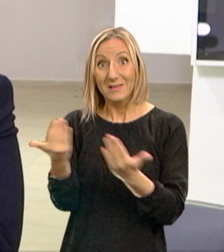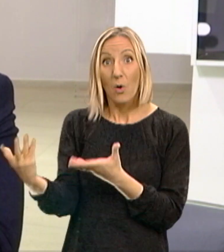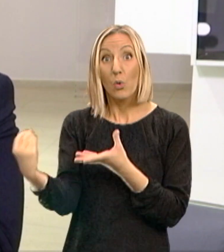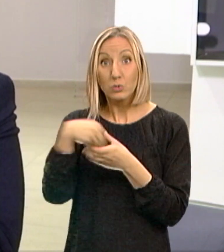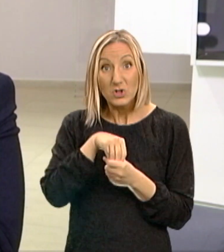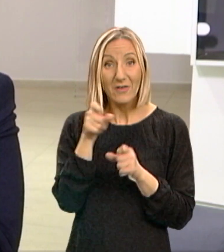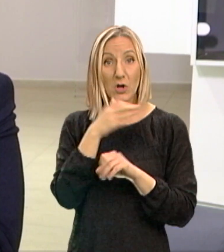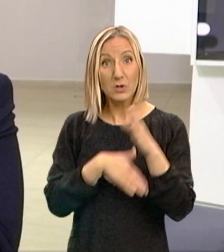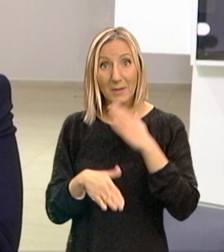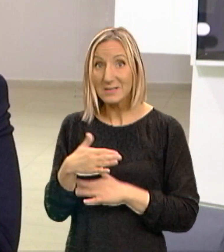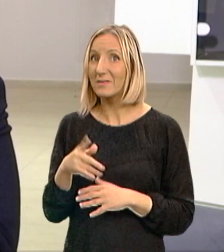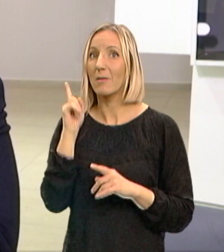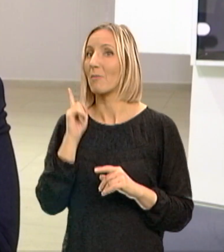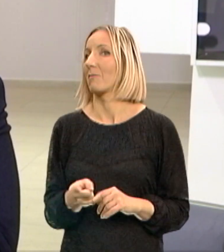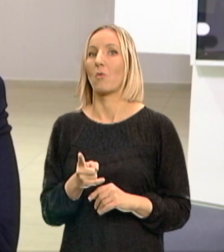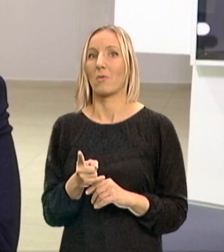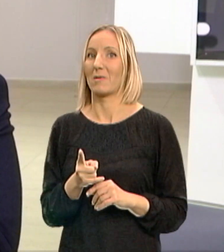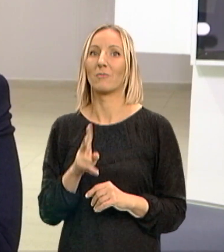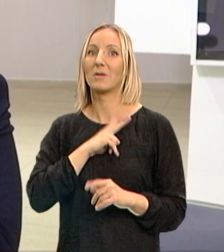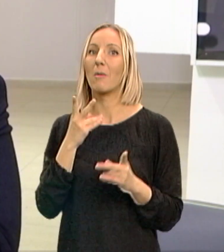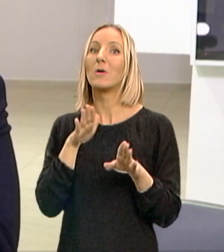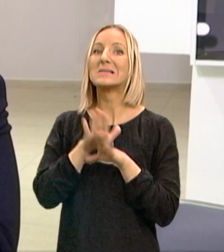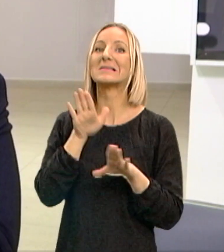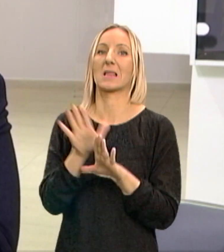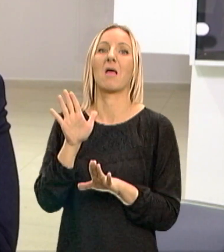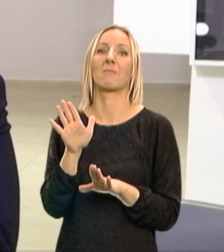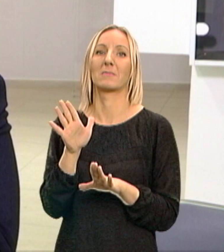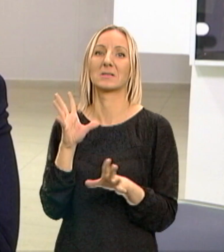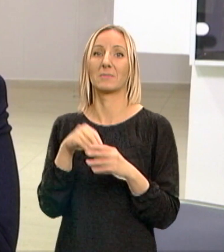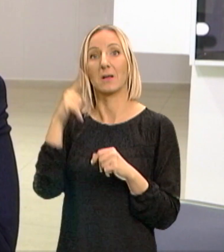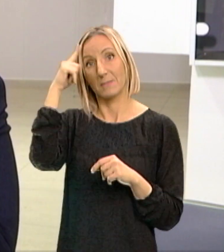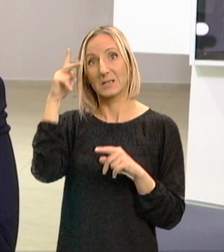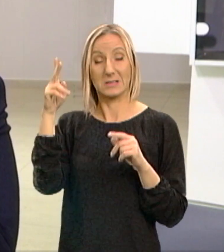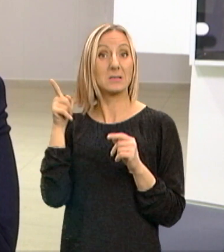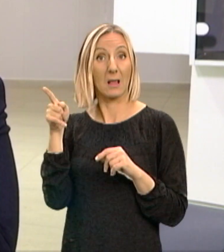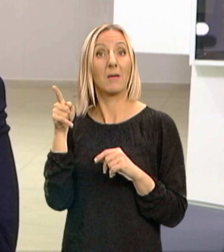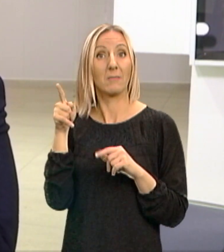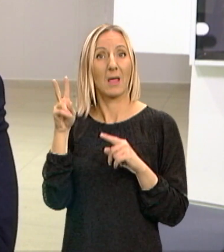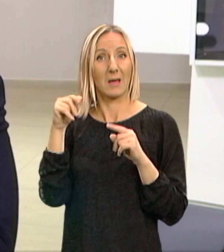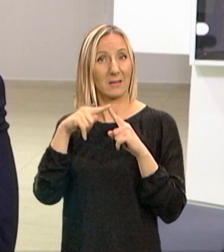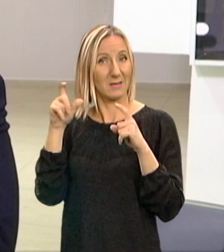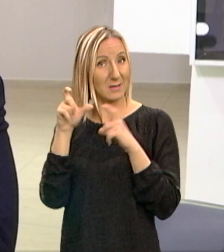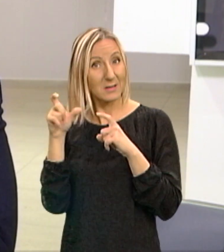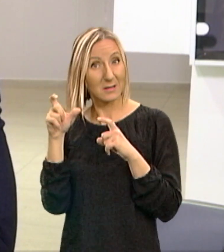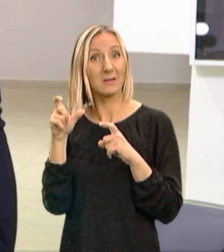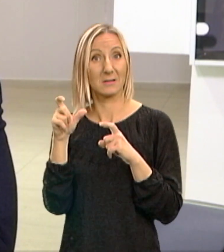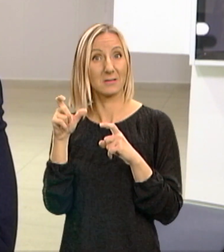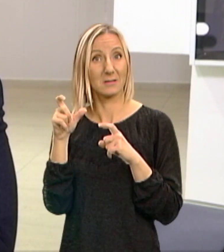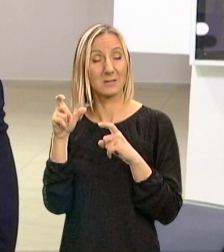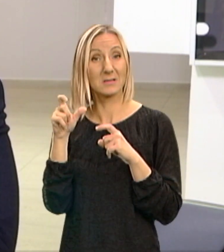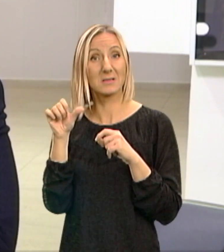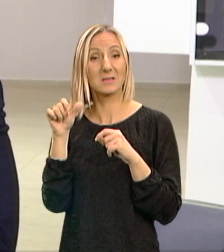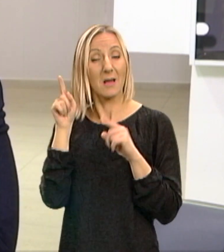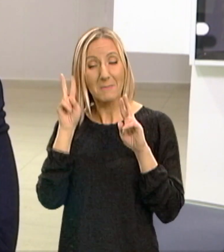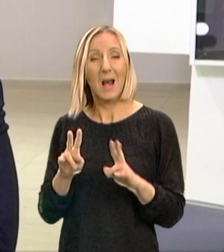zahteva sistemski pristup ovom problemu i mislim da je nacionalni servis zapravo pravo mesto za to gde se ovakve emisije moraju